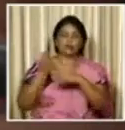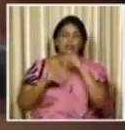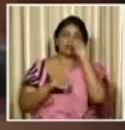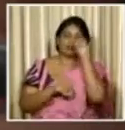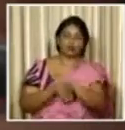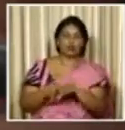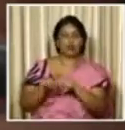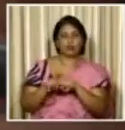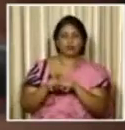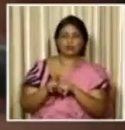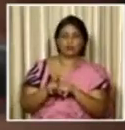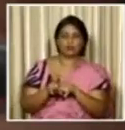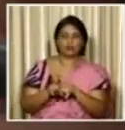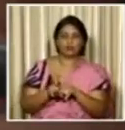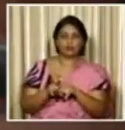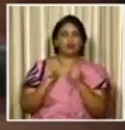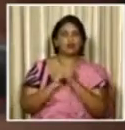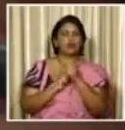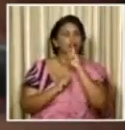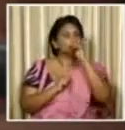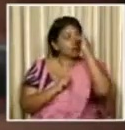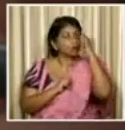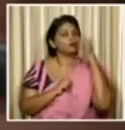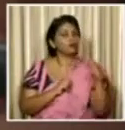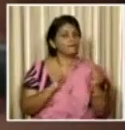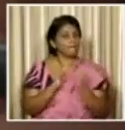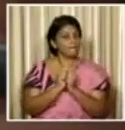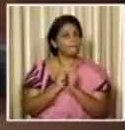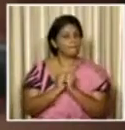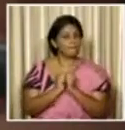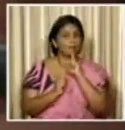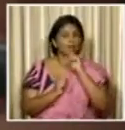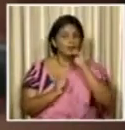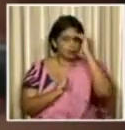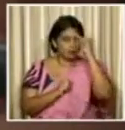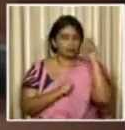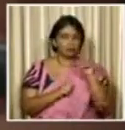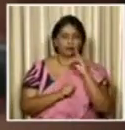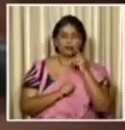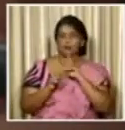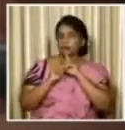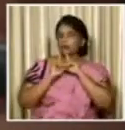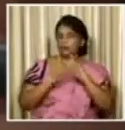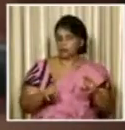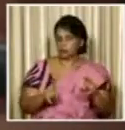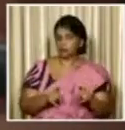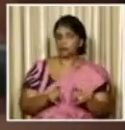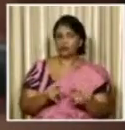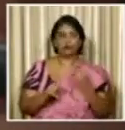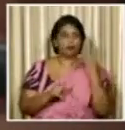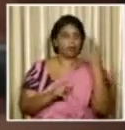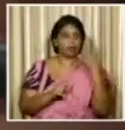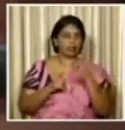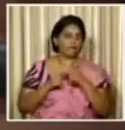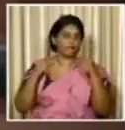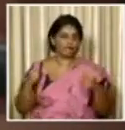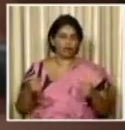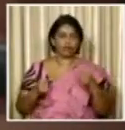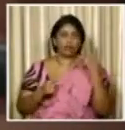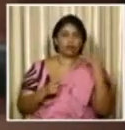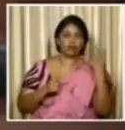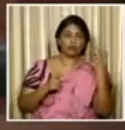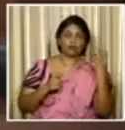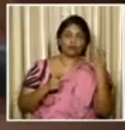අනු එහෙනම් ඒක කරන්න ඕන කවුද කතානායකවරයා කතානායකවරයා ඒ වෙලාවේ සභාවට කියන්න ඕන හතර දෙනෙක් විරුද්ධයි